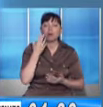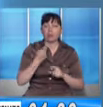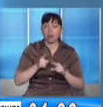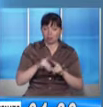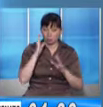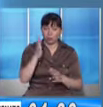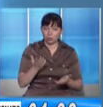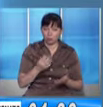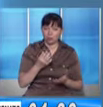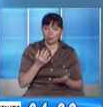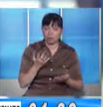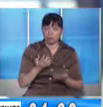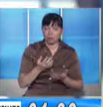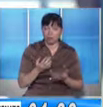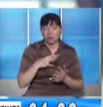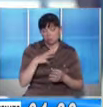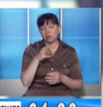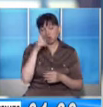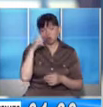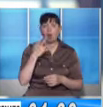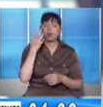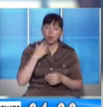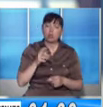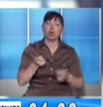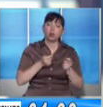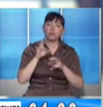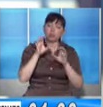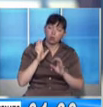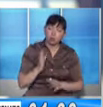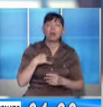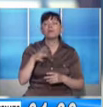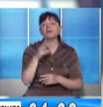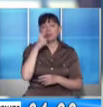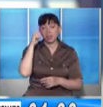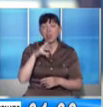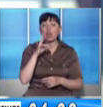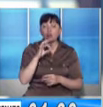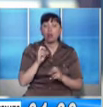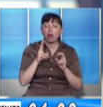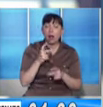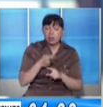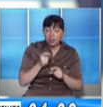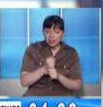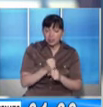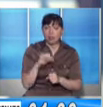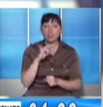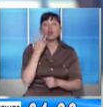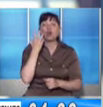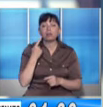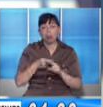să se întâmple toate aceste lucruri? Că știm cu toții că atunci când va guverna legea, vom trăi mai bine. Dar cum facem ca să guverneze